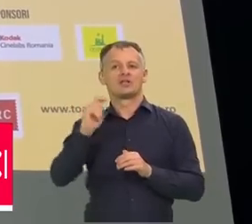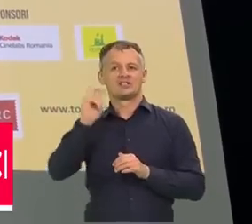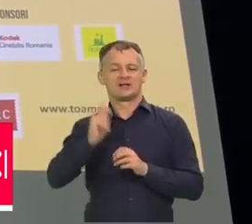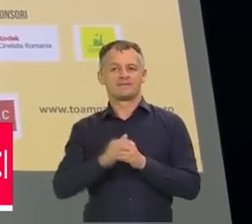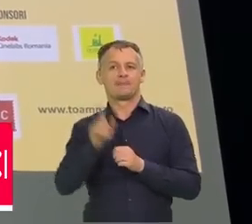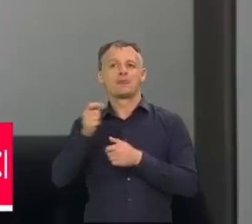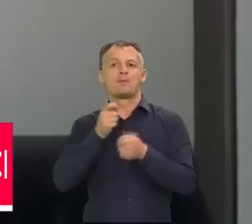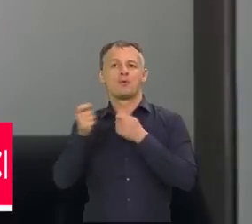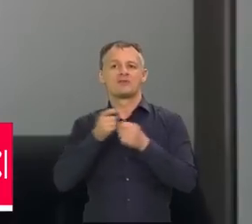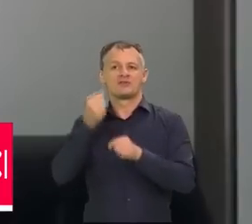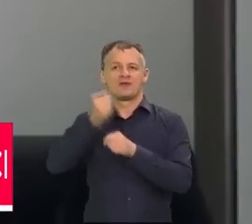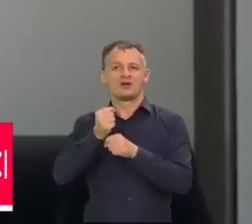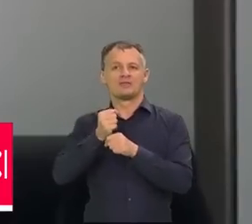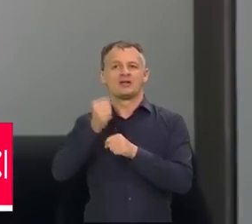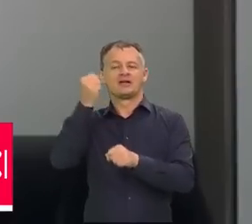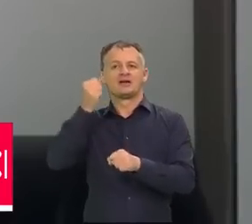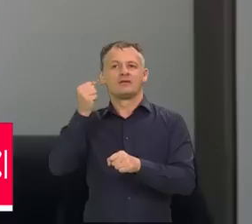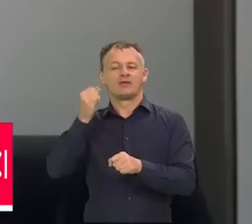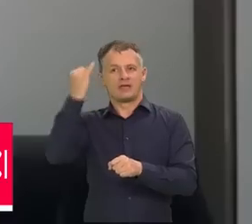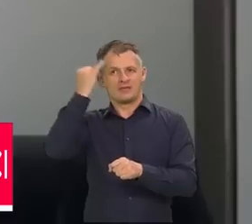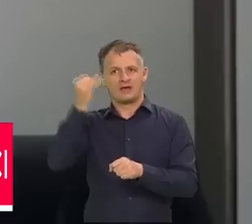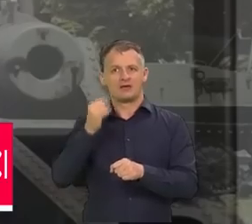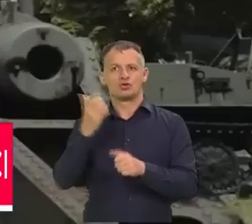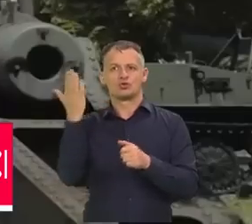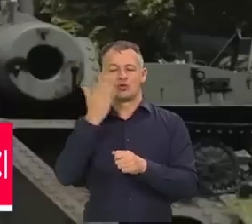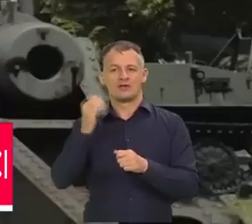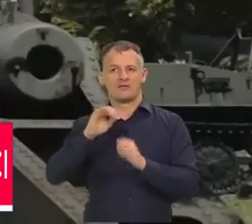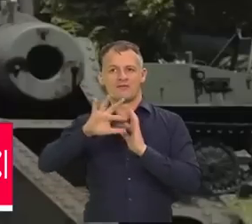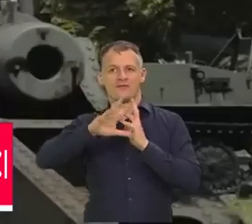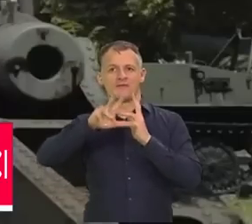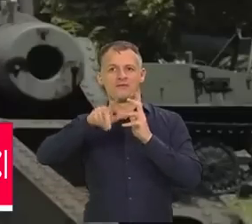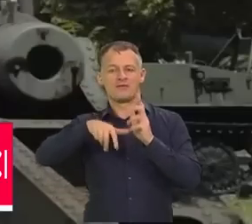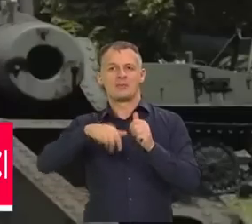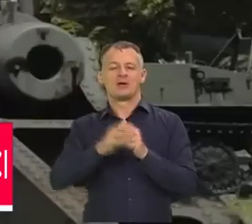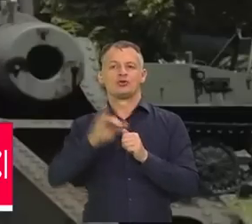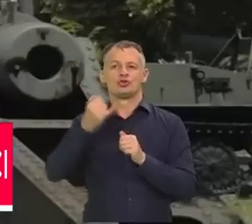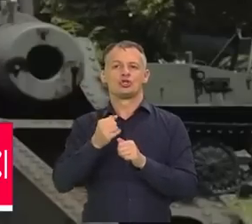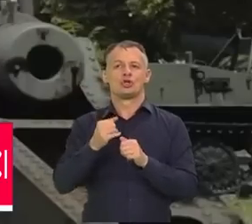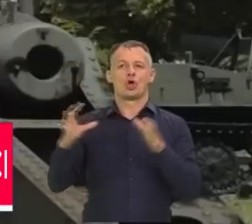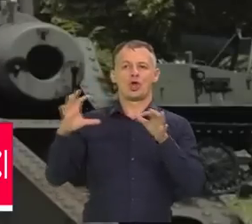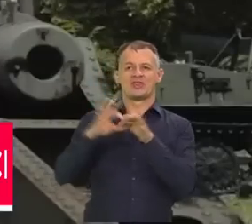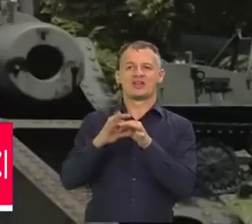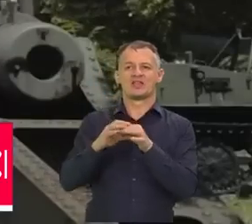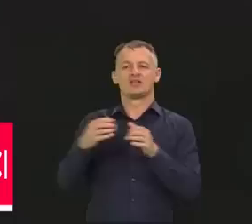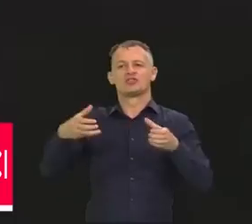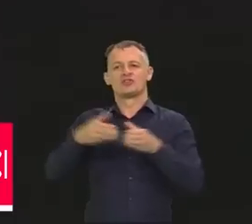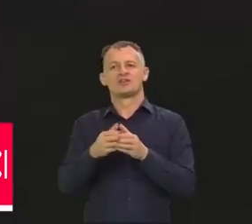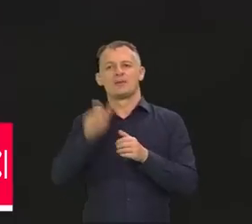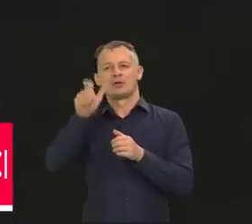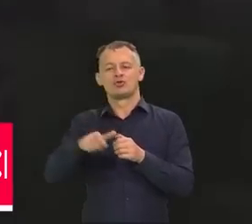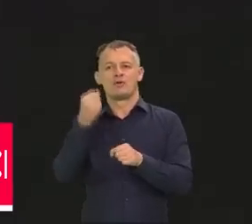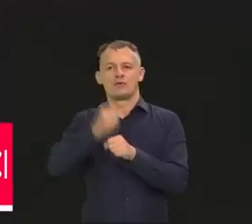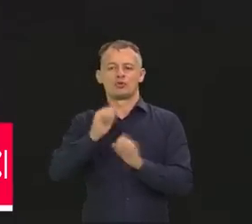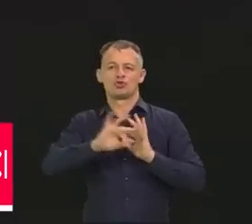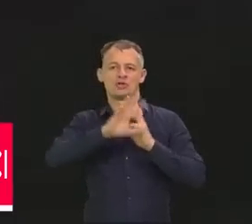să promoveze creativitatea școlilor de film, competența și profesionalismul în acest domeniu, precum și contactele dintre generațiile de cineaști, încurajând